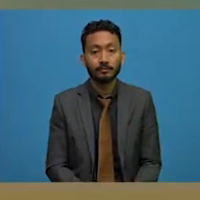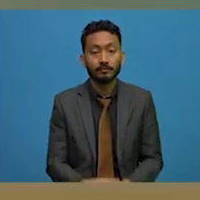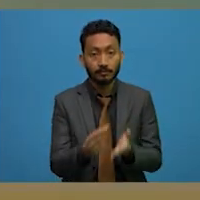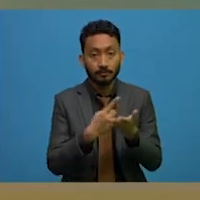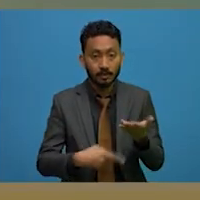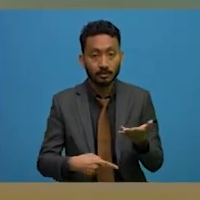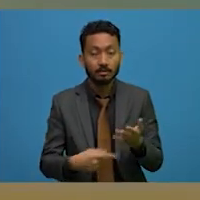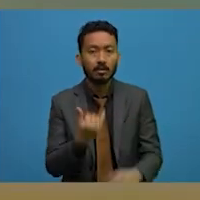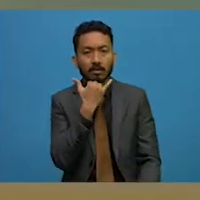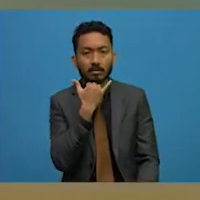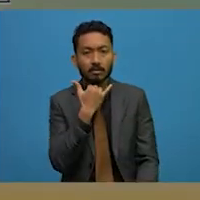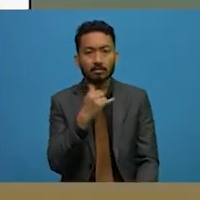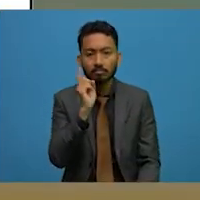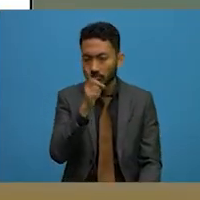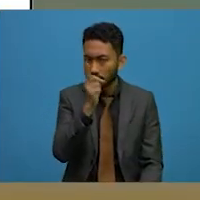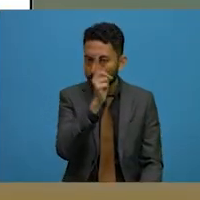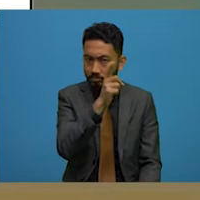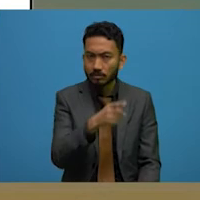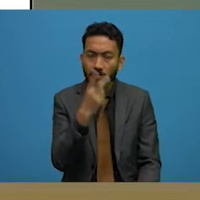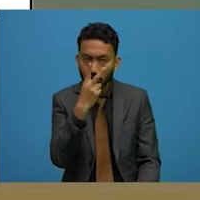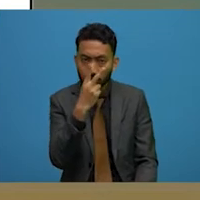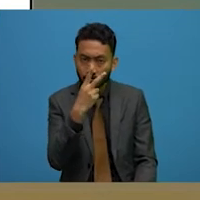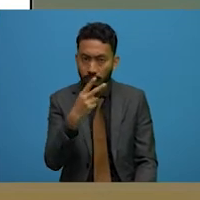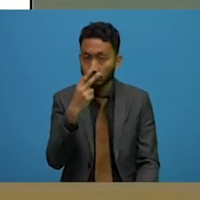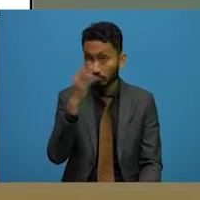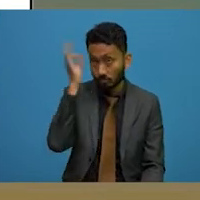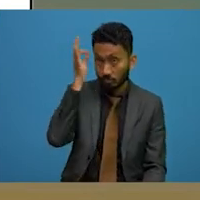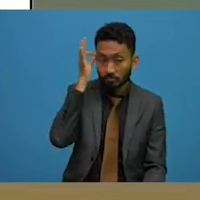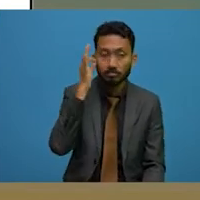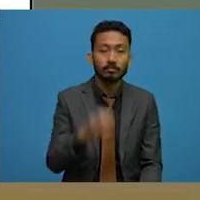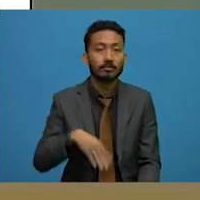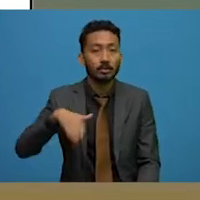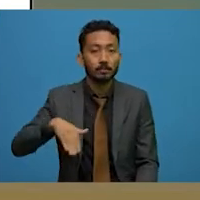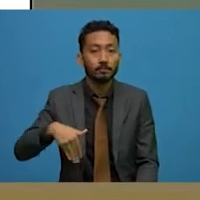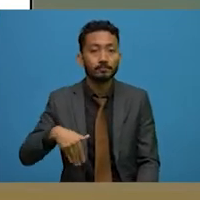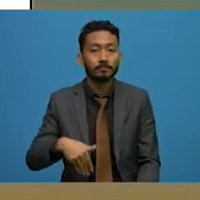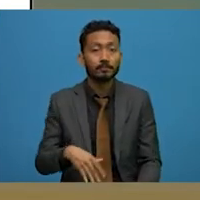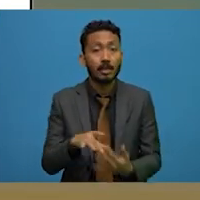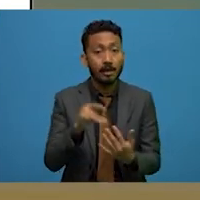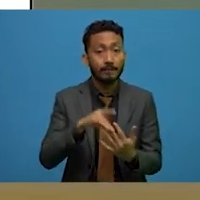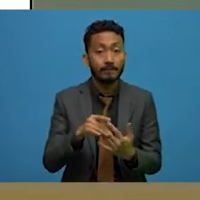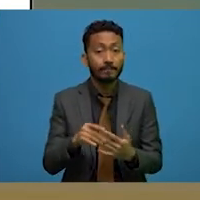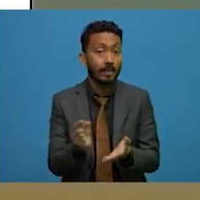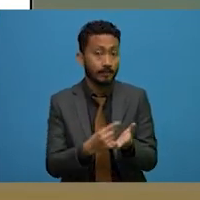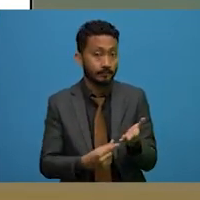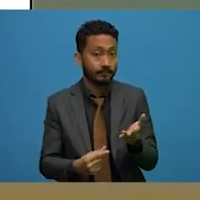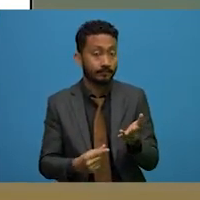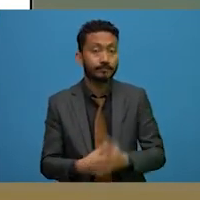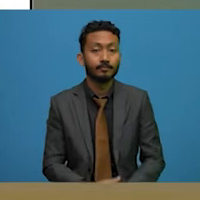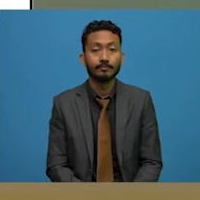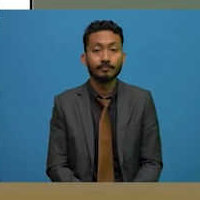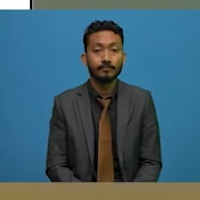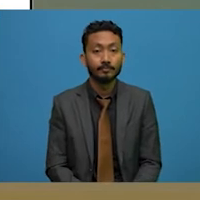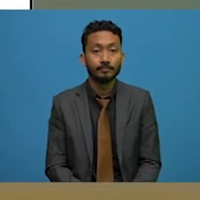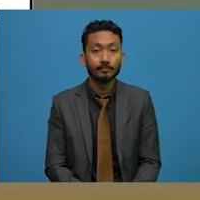Apakah salah satu pertimbangan yang perlu diambil kira sebelum membuat pemilihan elemen grafik?